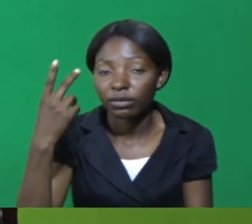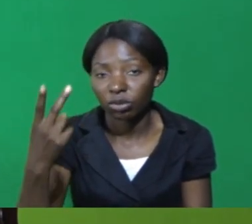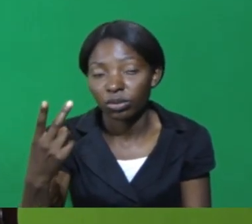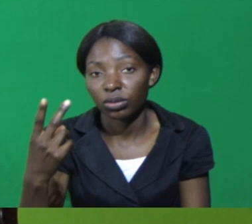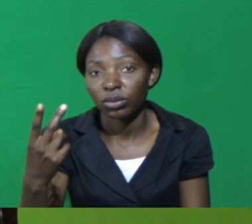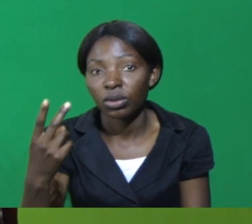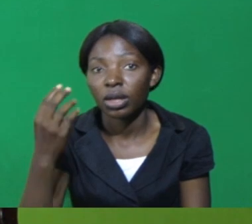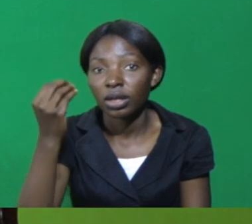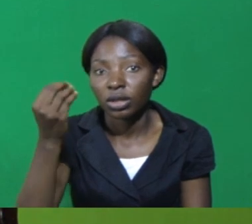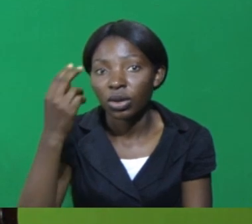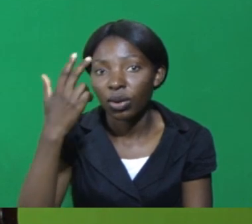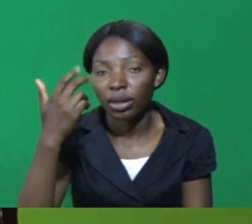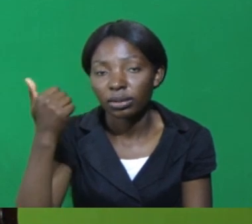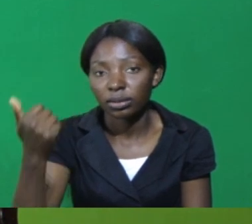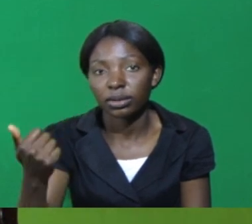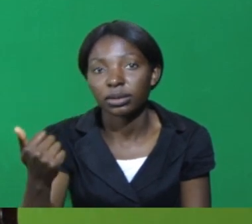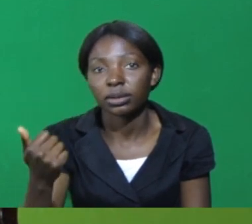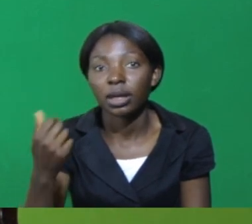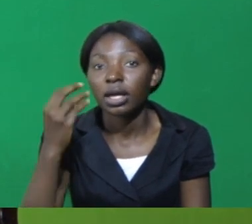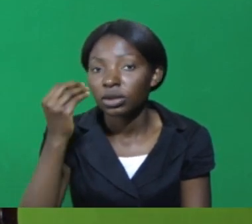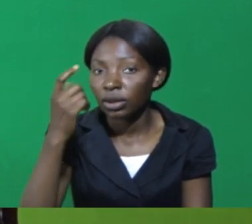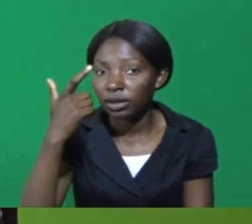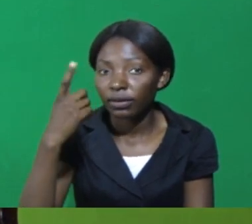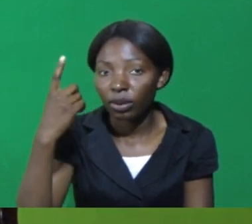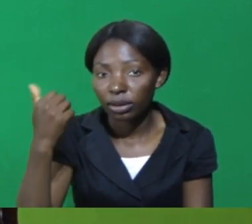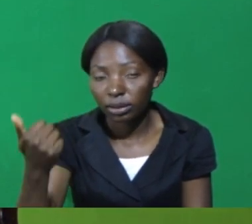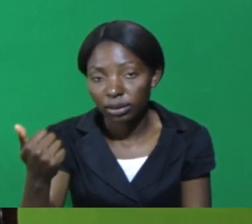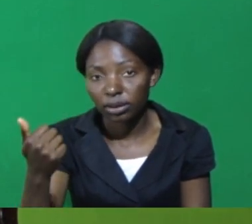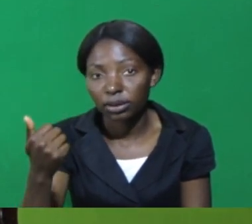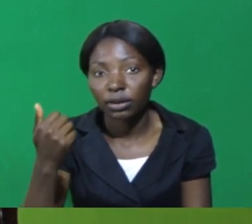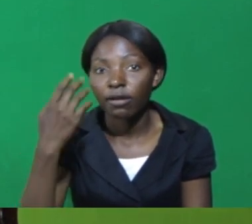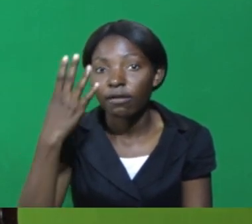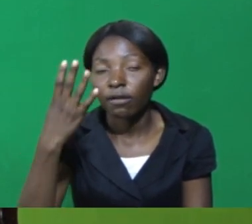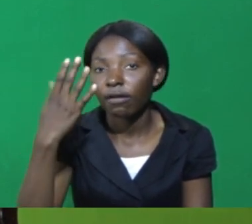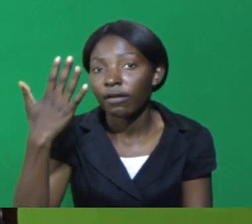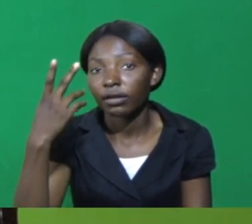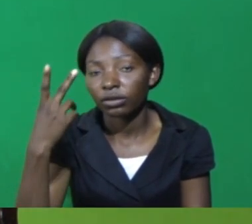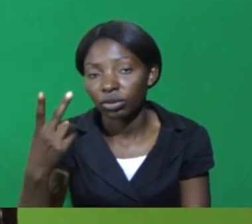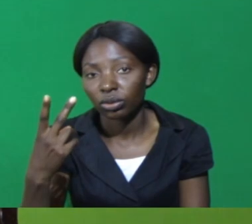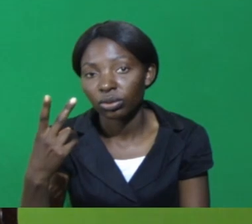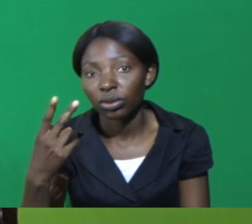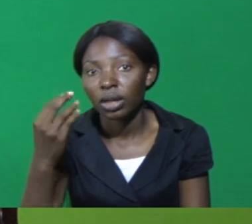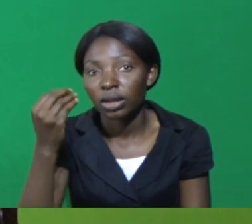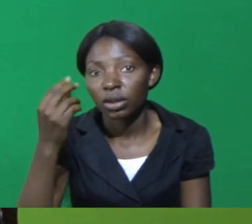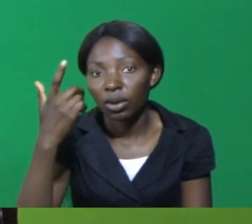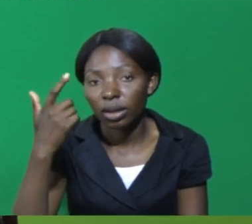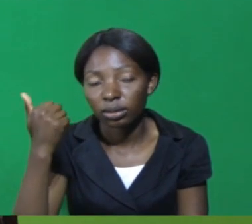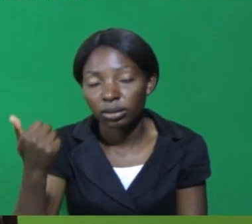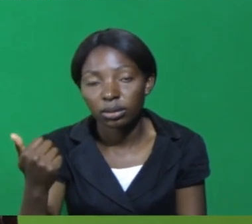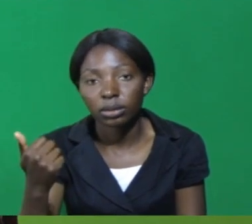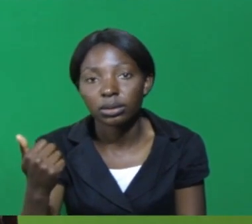452 086, 0716 452